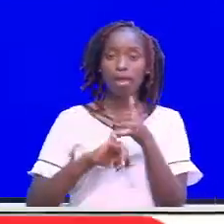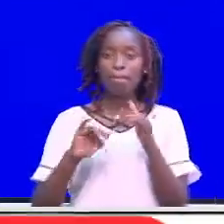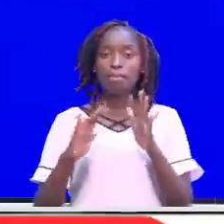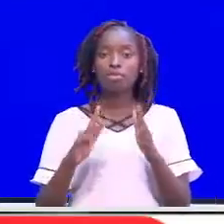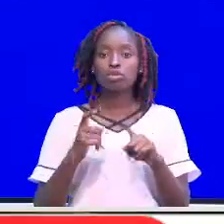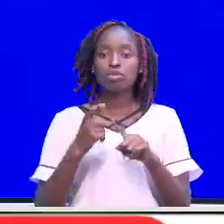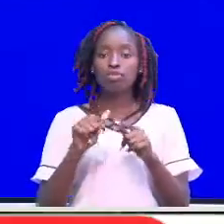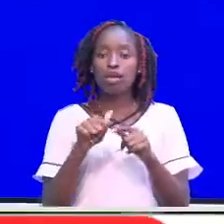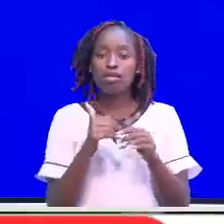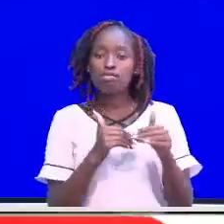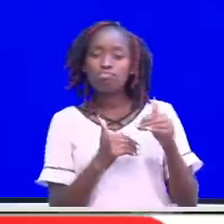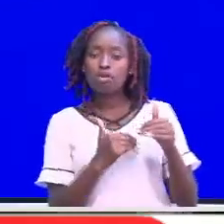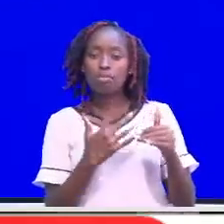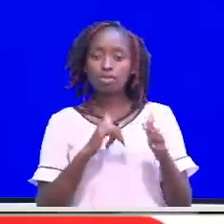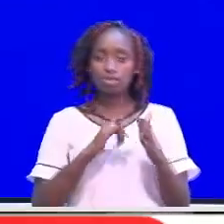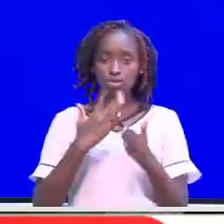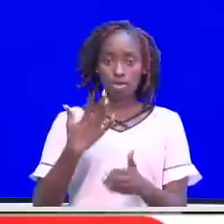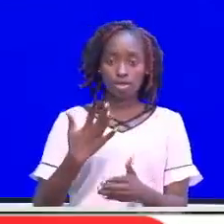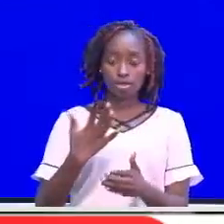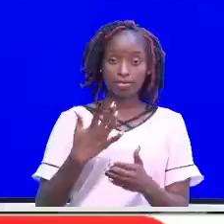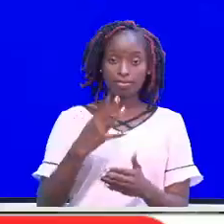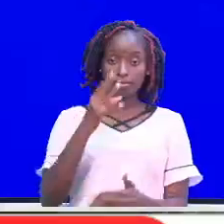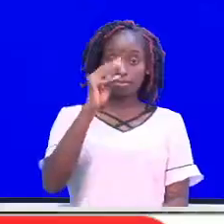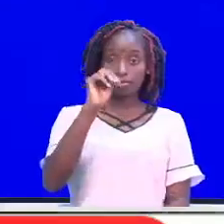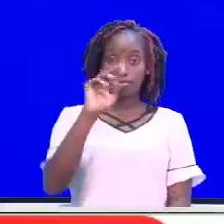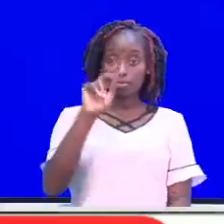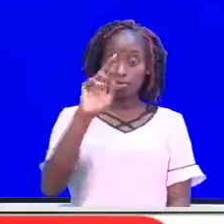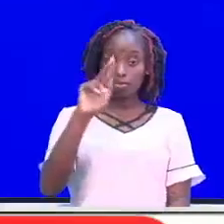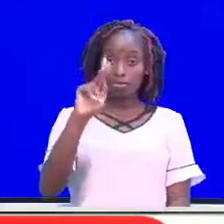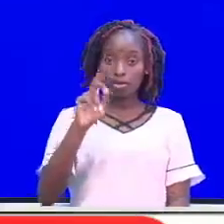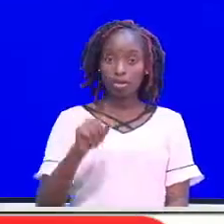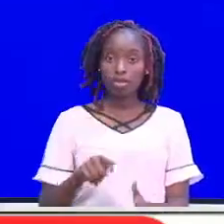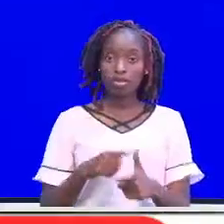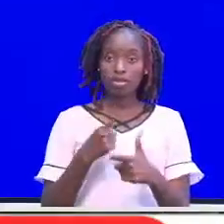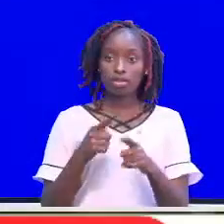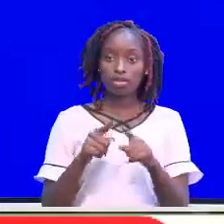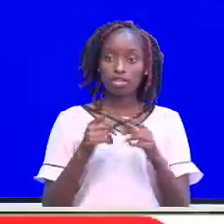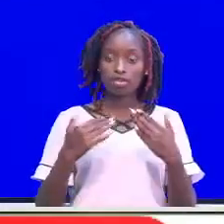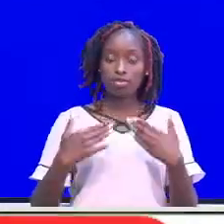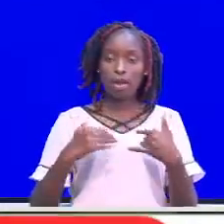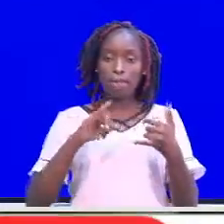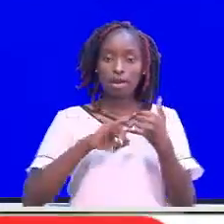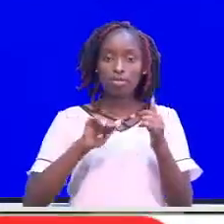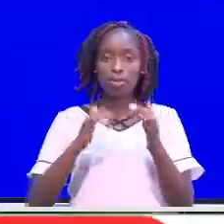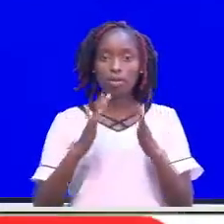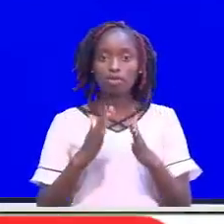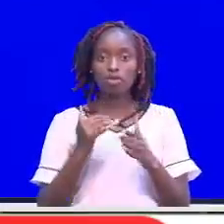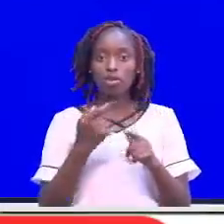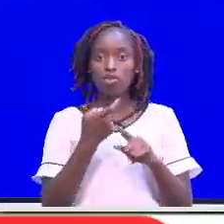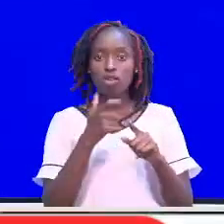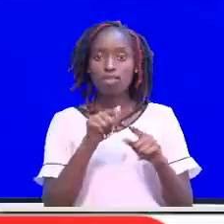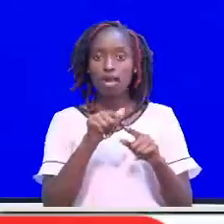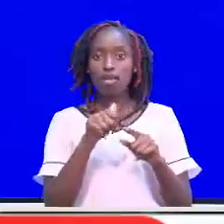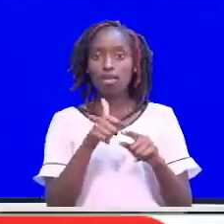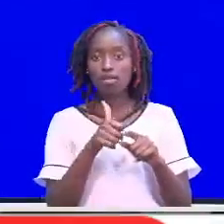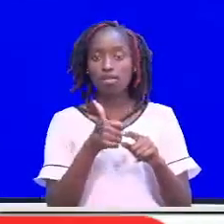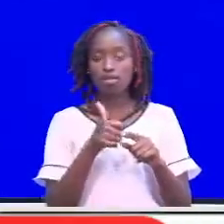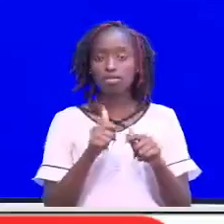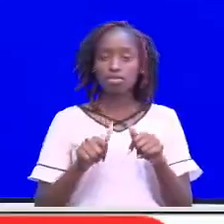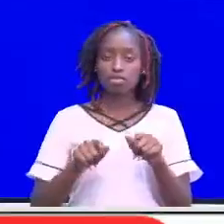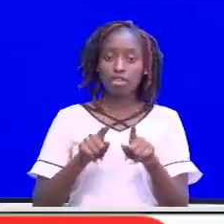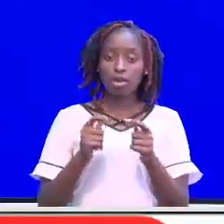istahili. Mudharaka hawezi oa mtu kutoka Gembe Ntuneni, kwa sababu ni watu